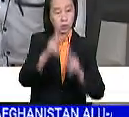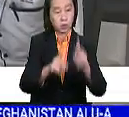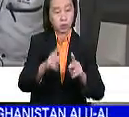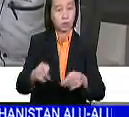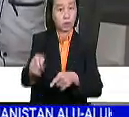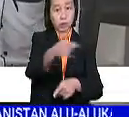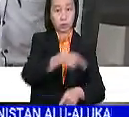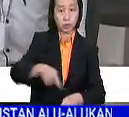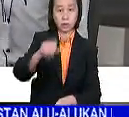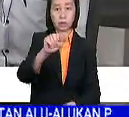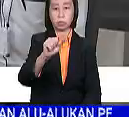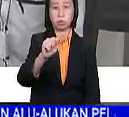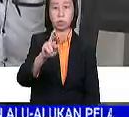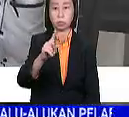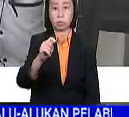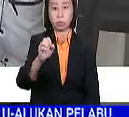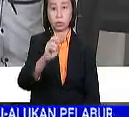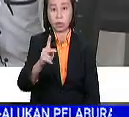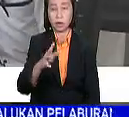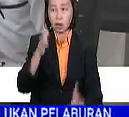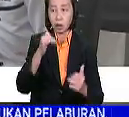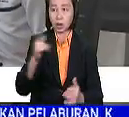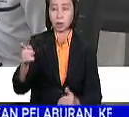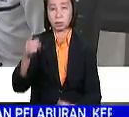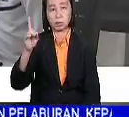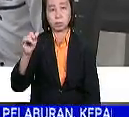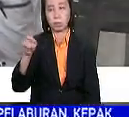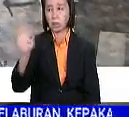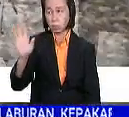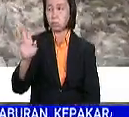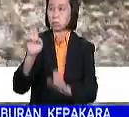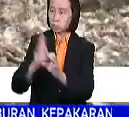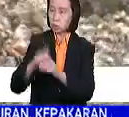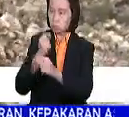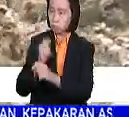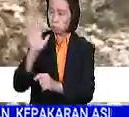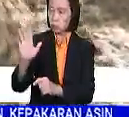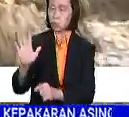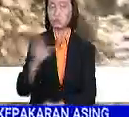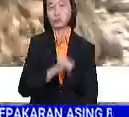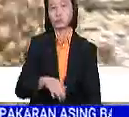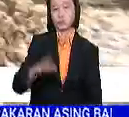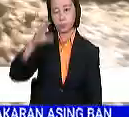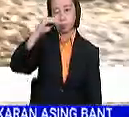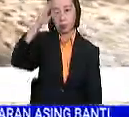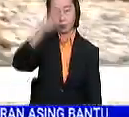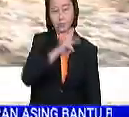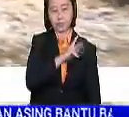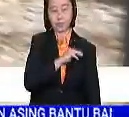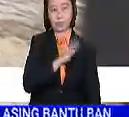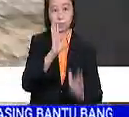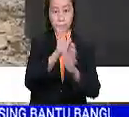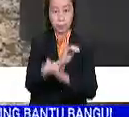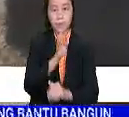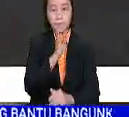di dunsa tok sambil berharap pada tahun rodent akan terus mempertahankan kerusi itu Dato patinggi tansui Abang Johari berkata